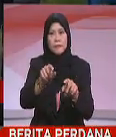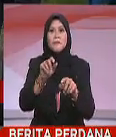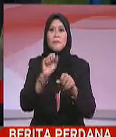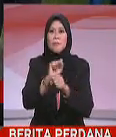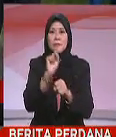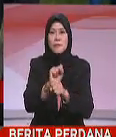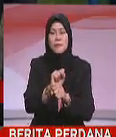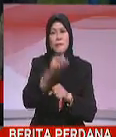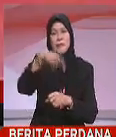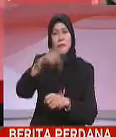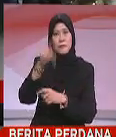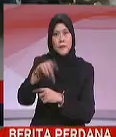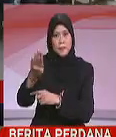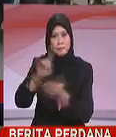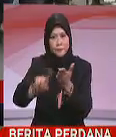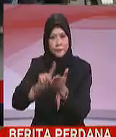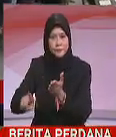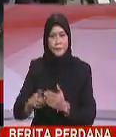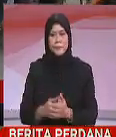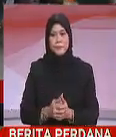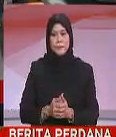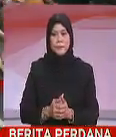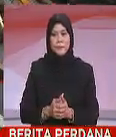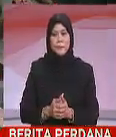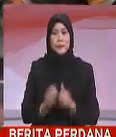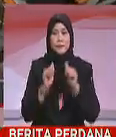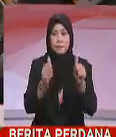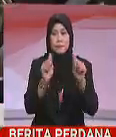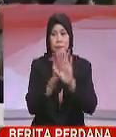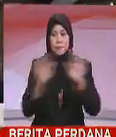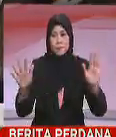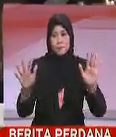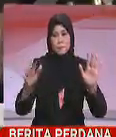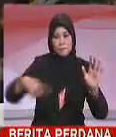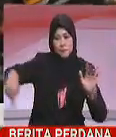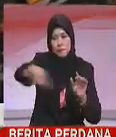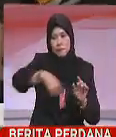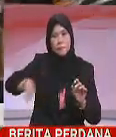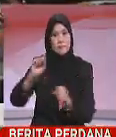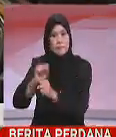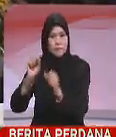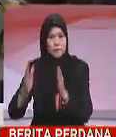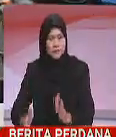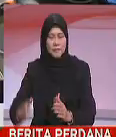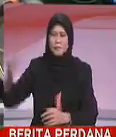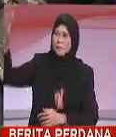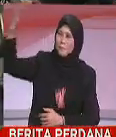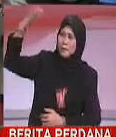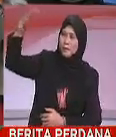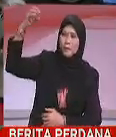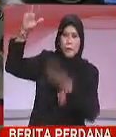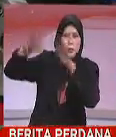sepanjang PKPB. Mereka ini antara barisan petugas hadapan yang bertugas berpanas,